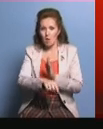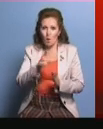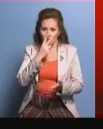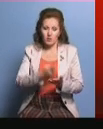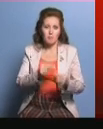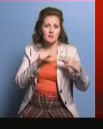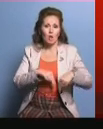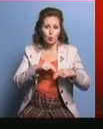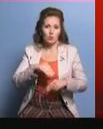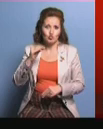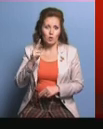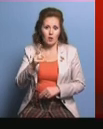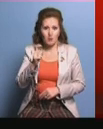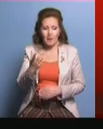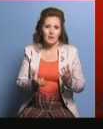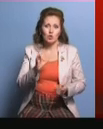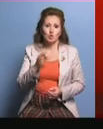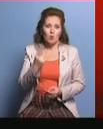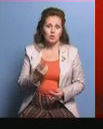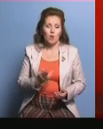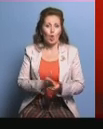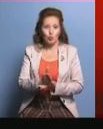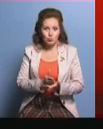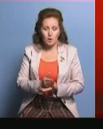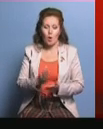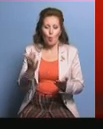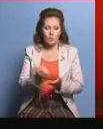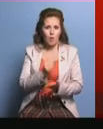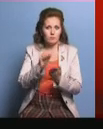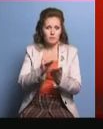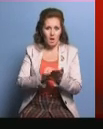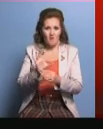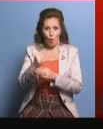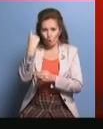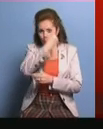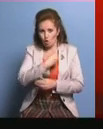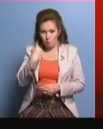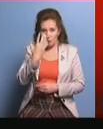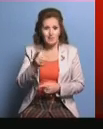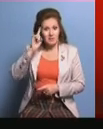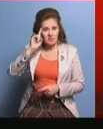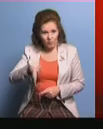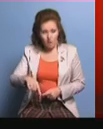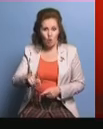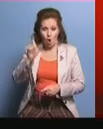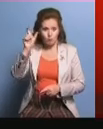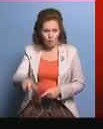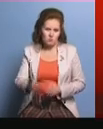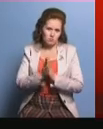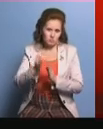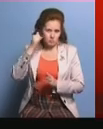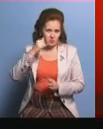сотрудника ЖКХ или соцслужб. Следователям удалось составить его фоторобот. Если вам что-либо известно об этом человеке, сообщите по